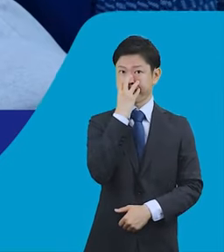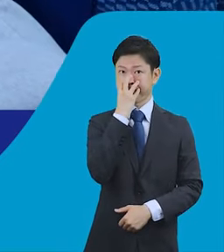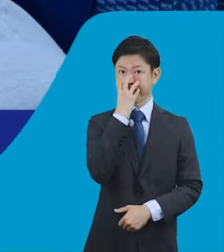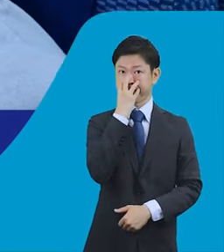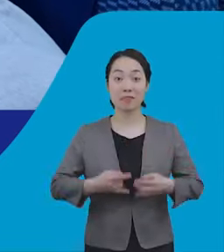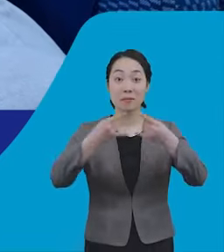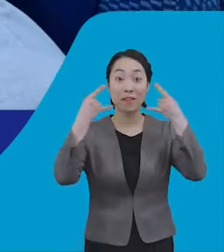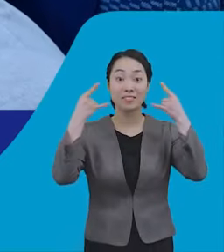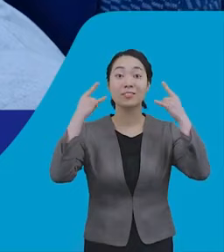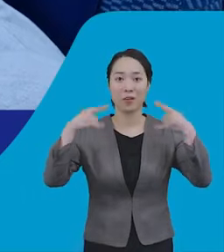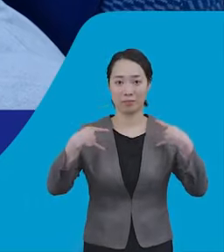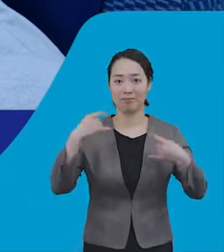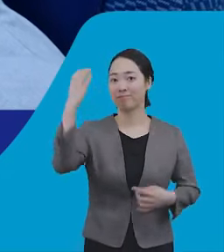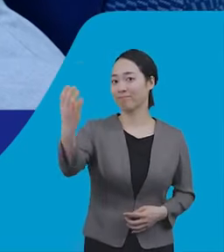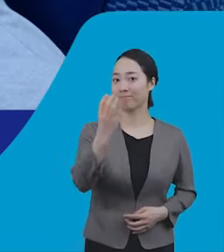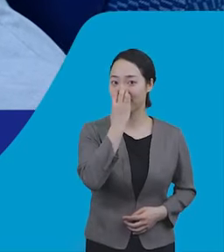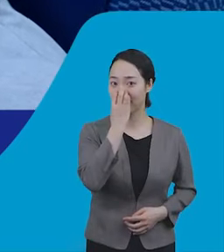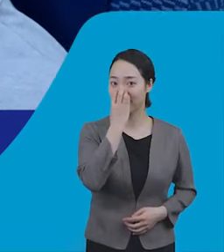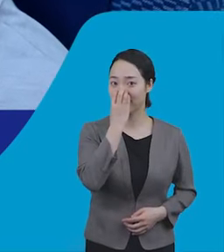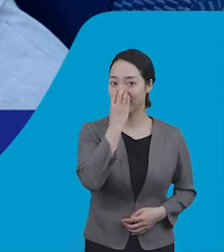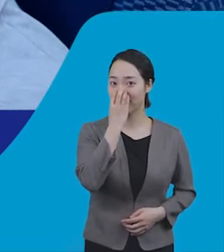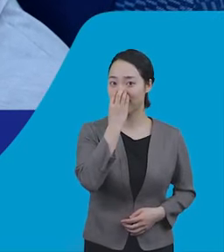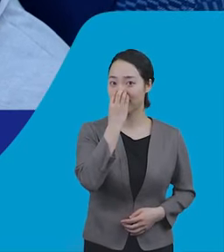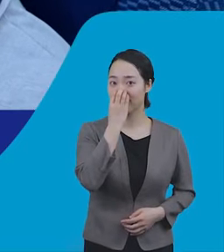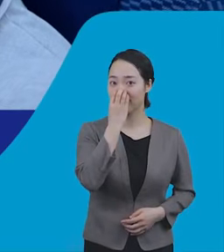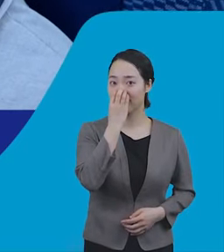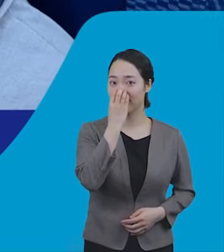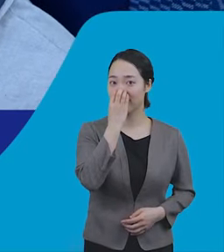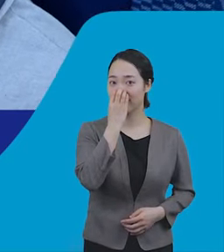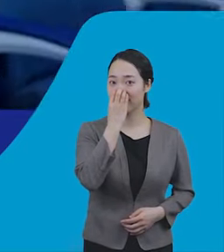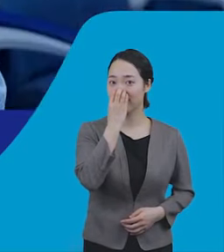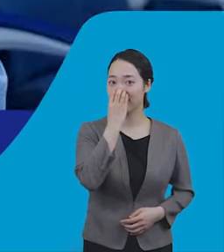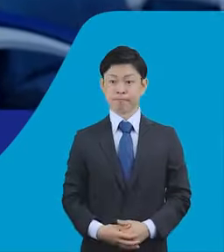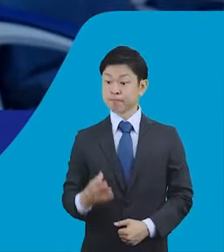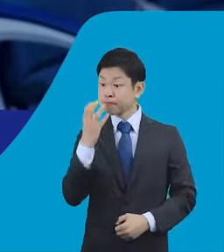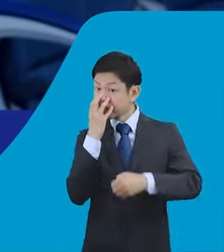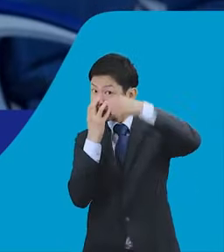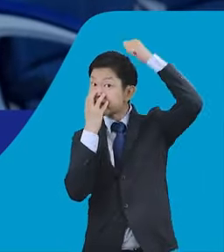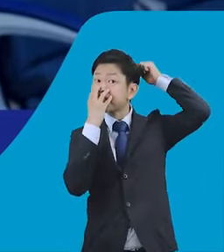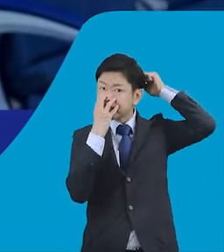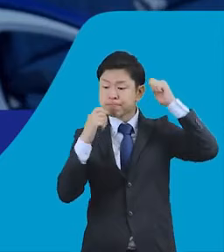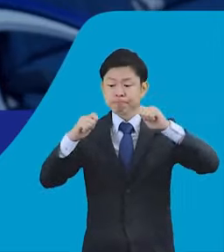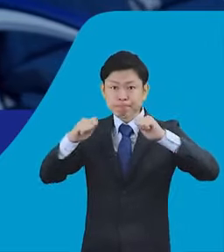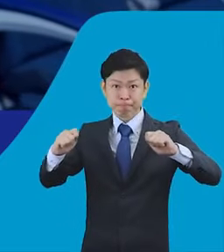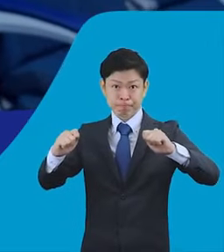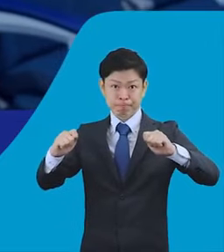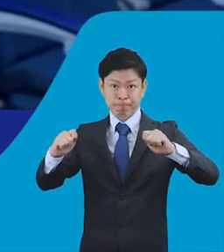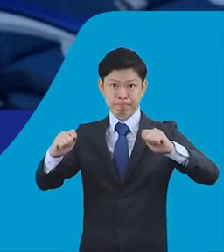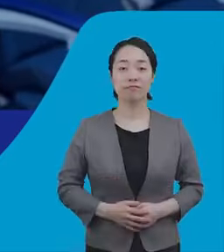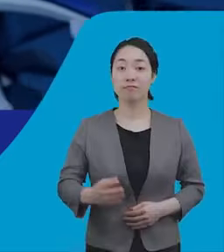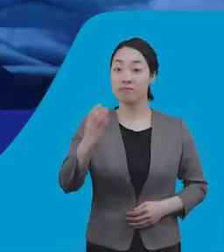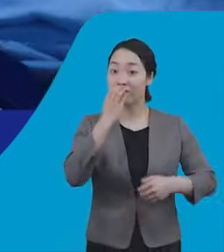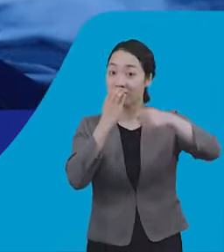つけます。 Remove your own mask and then put the oxygen mask directly onto your face. ゴム紐は頭にかけ、長さを調整